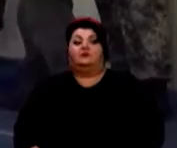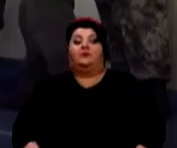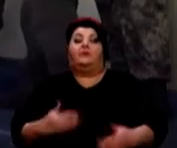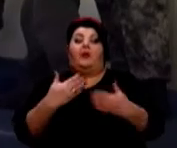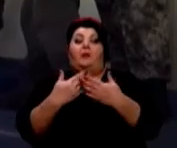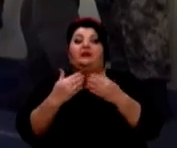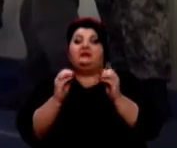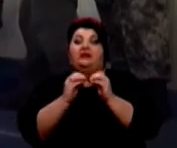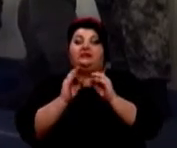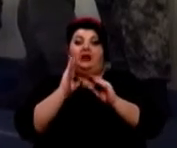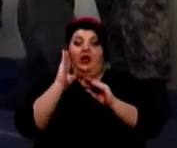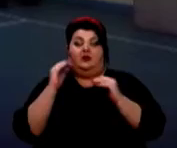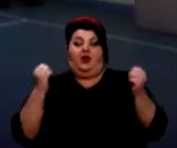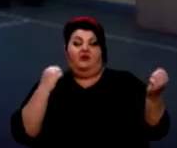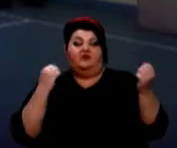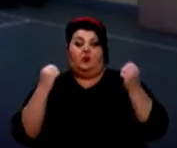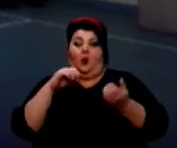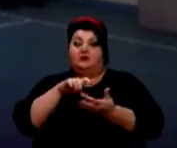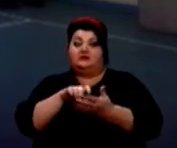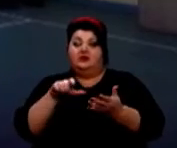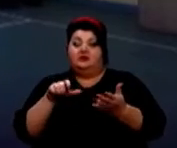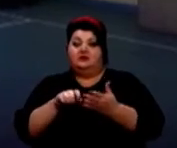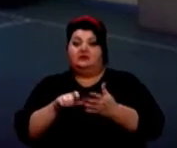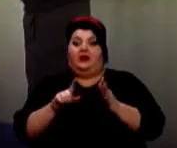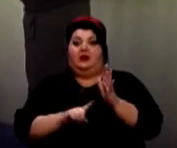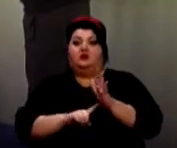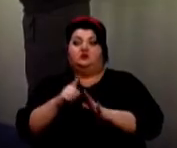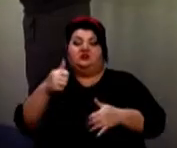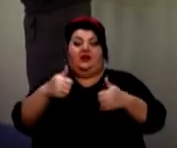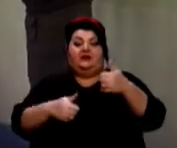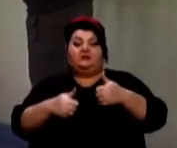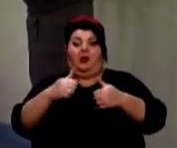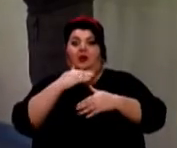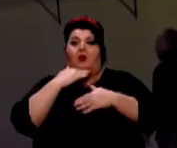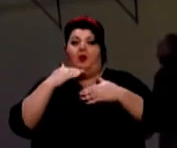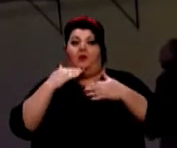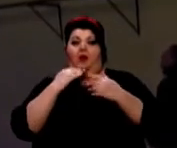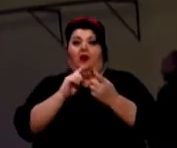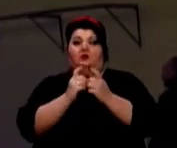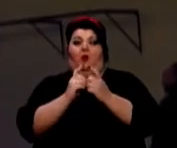Близько 10-ї ранку у спортзалі військової частини Нацгвардії розпочали змагання із багатоборства.